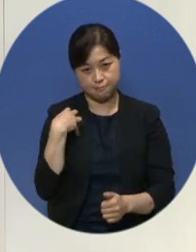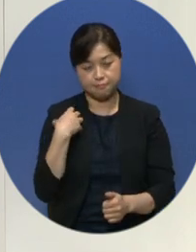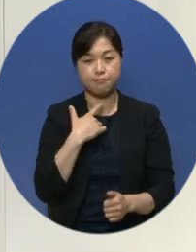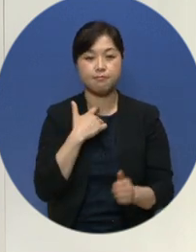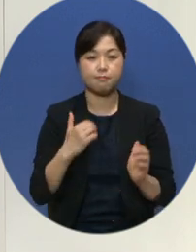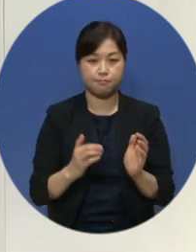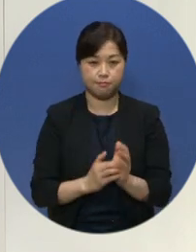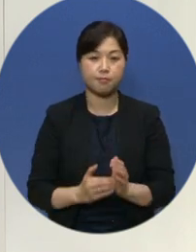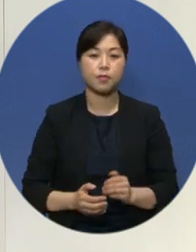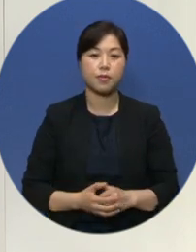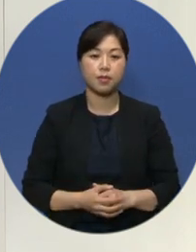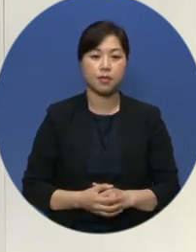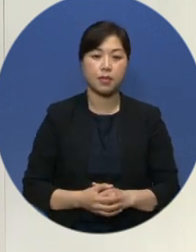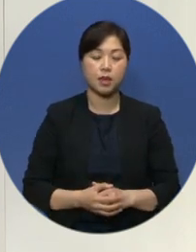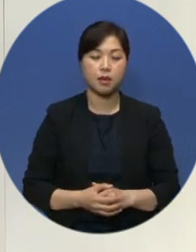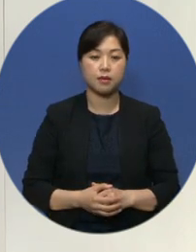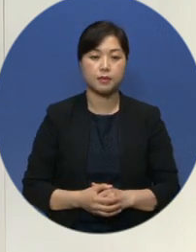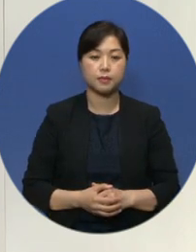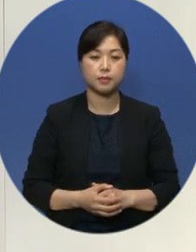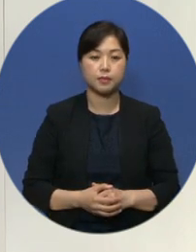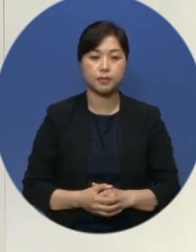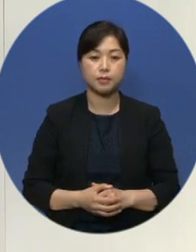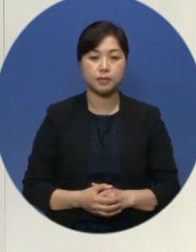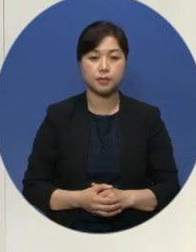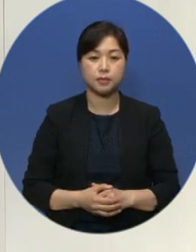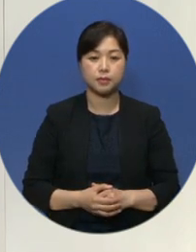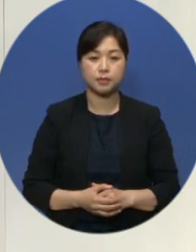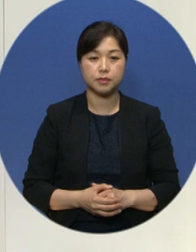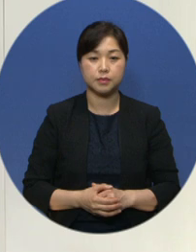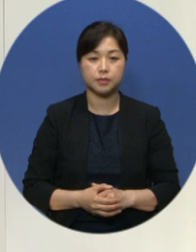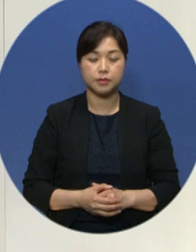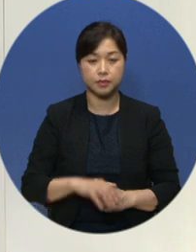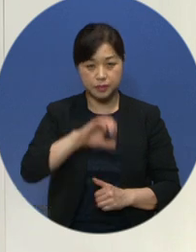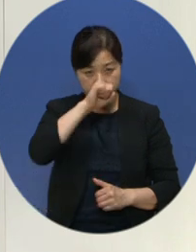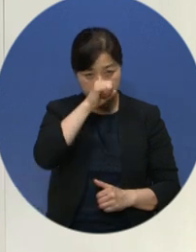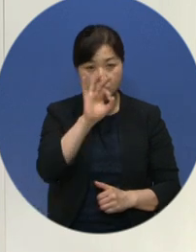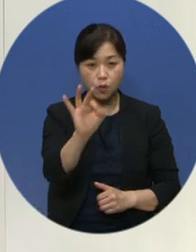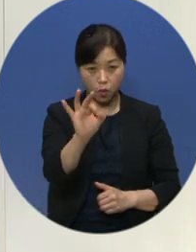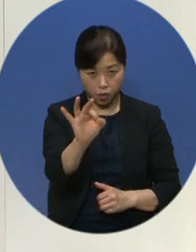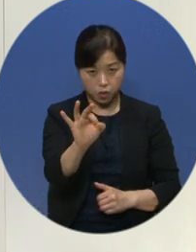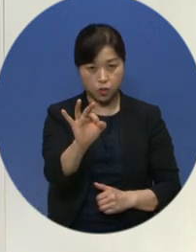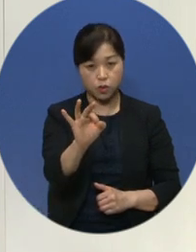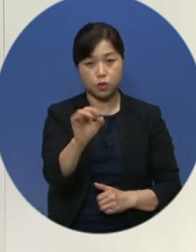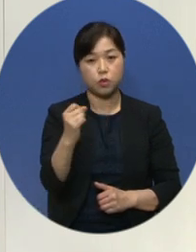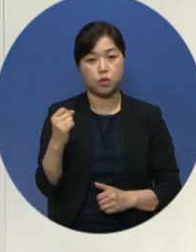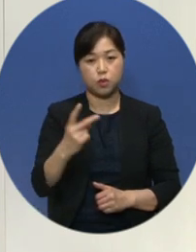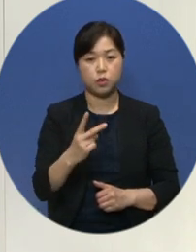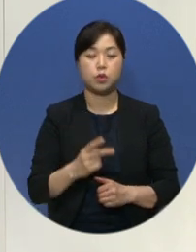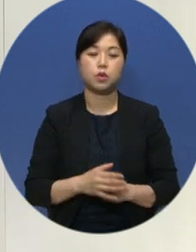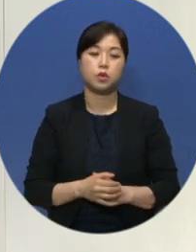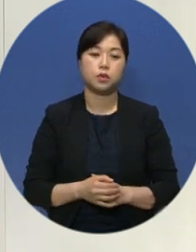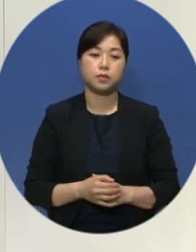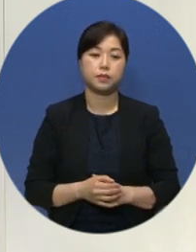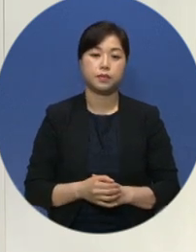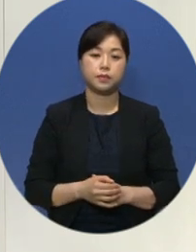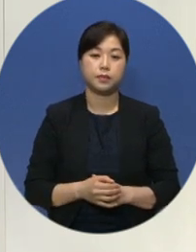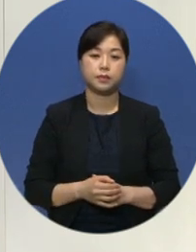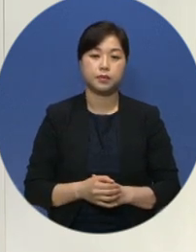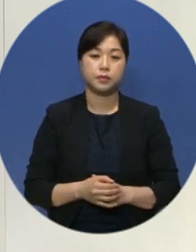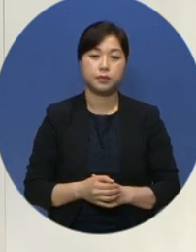하게 됐지요 그러나 이제 그 예산 문제라든지 그 다음에 그